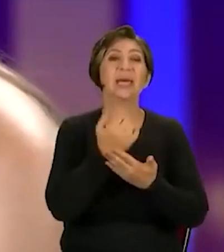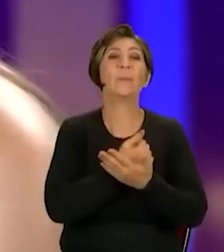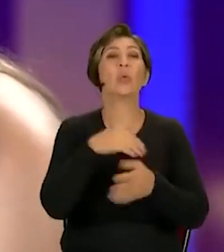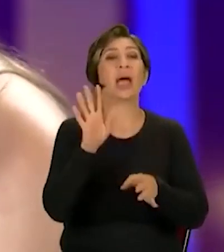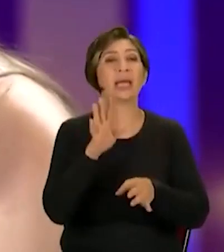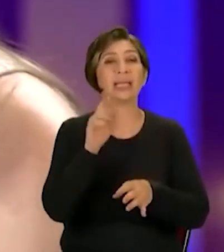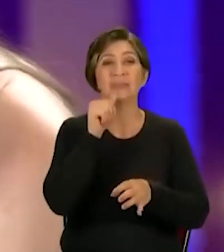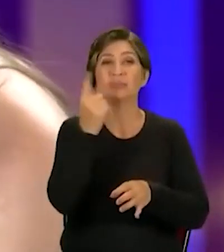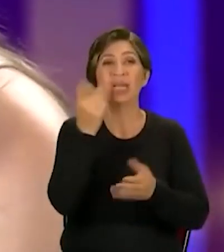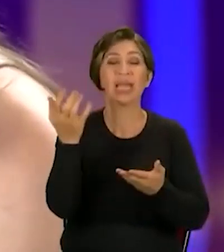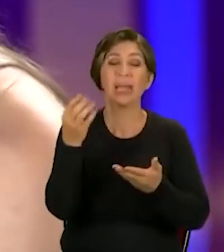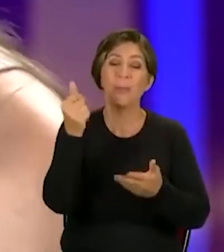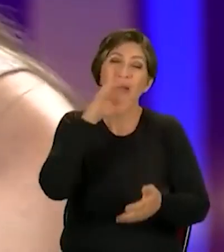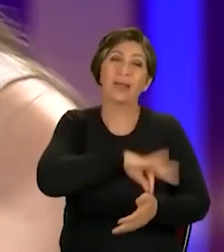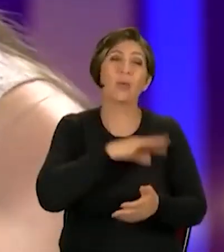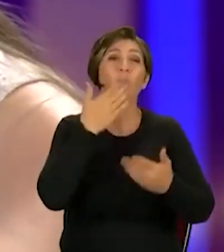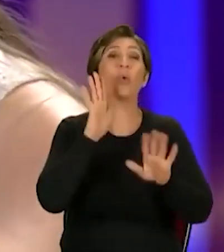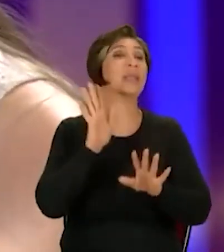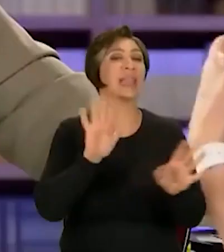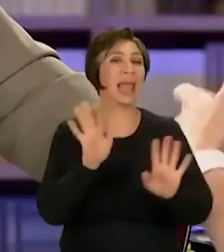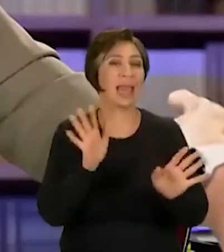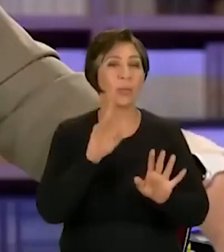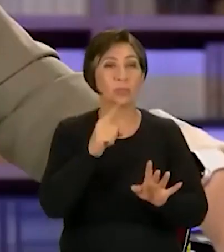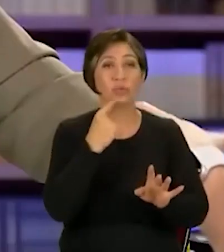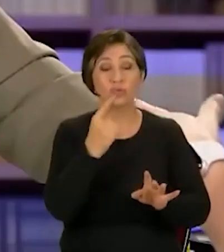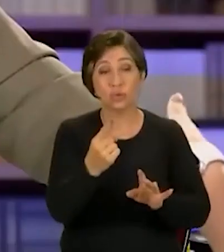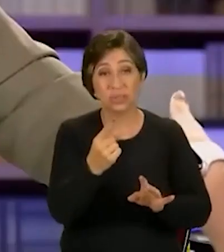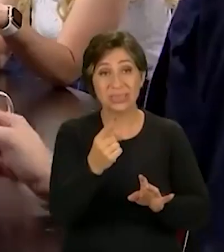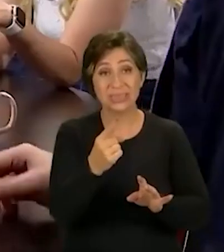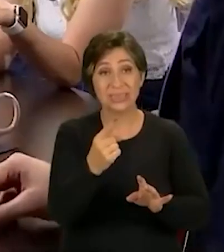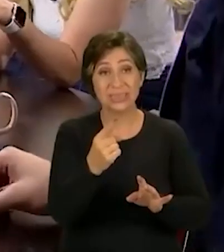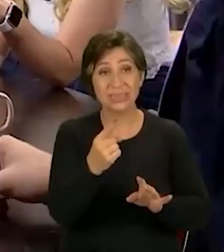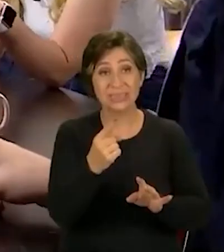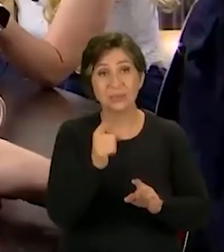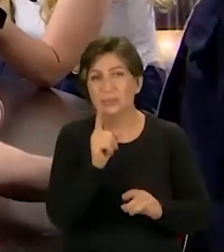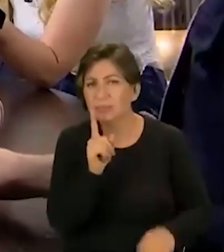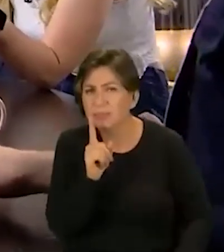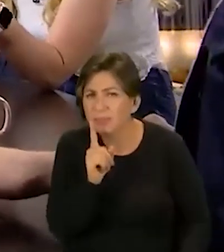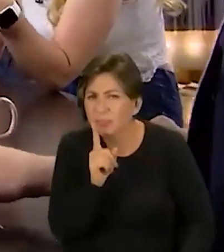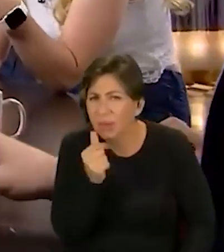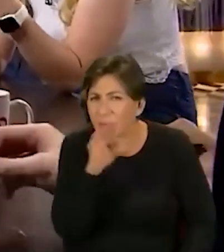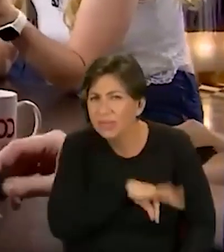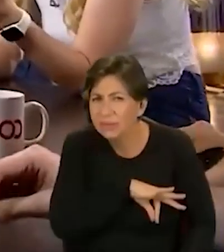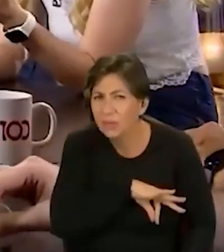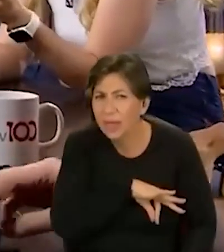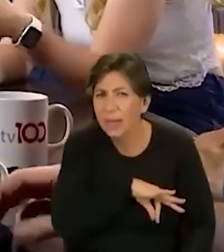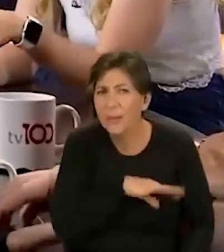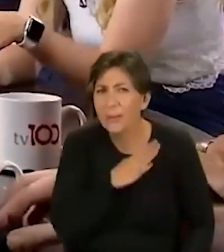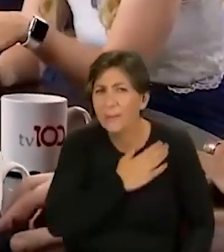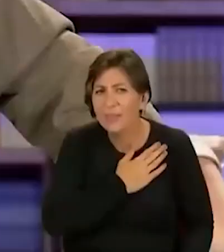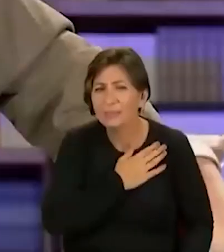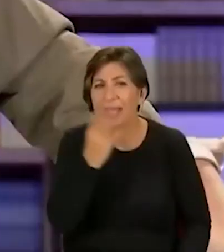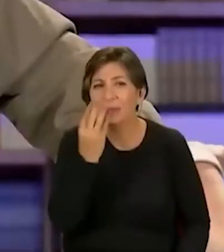ve hiçbir şey elde etmiyorlar bu oyunlardan. Yani bu söylediğiniz kısım... Bir dakika, bir şey mi elde ediyorlar? Hayır. Yani... Ya benim